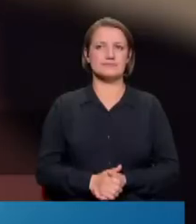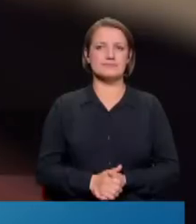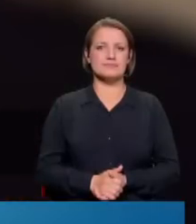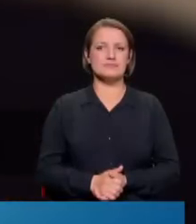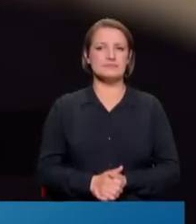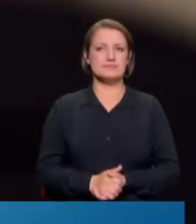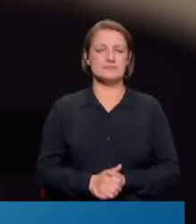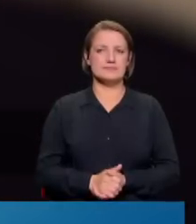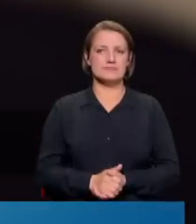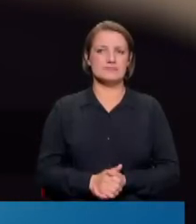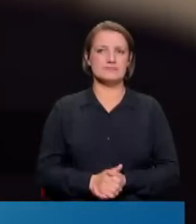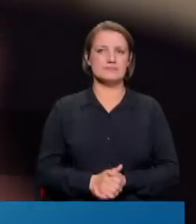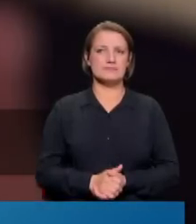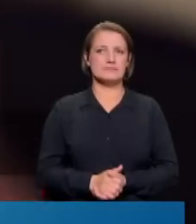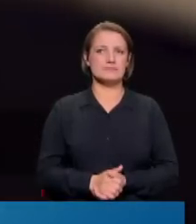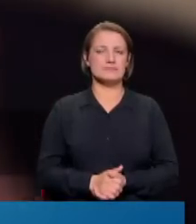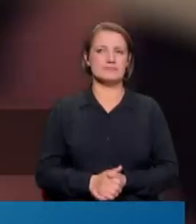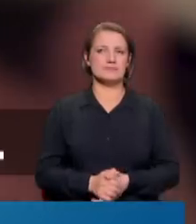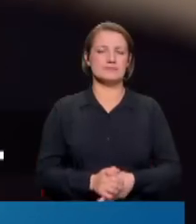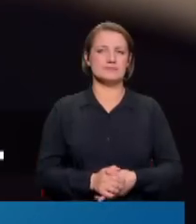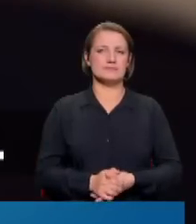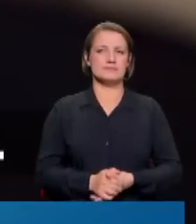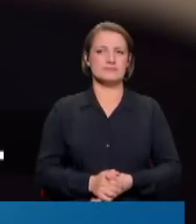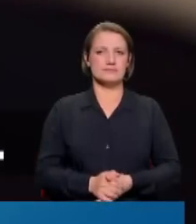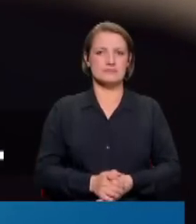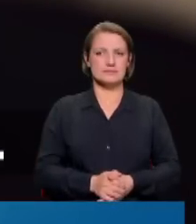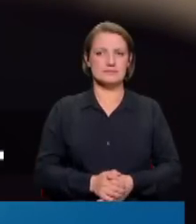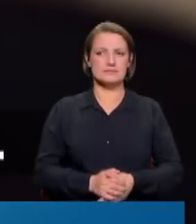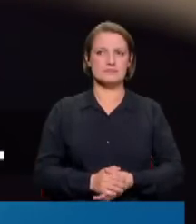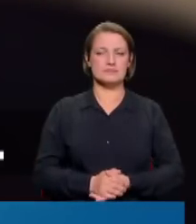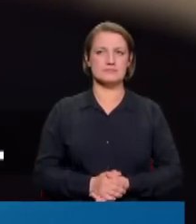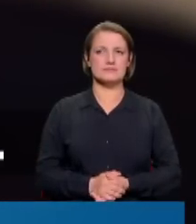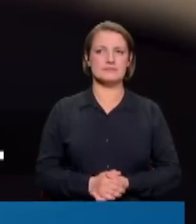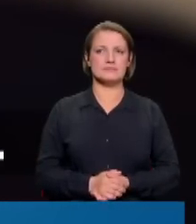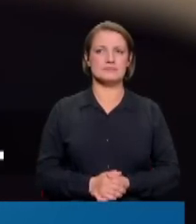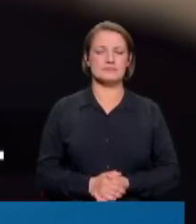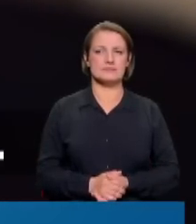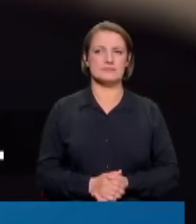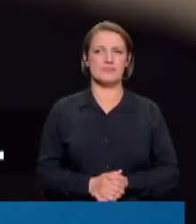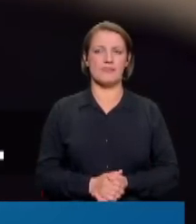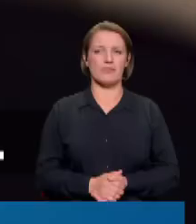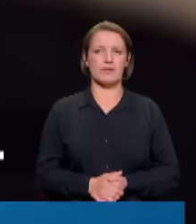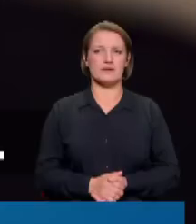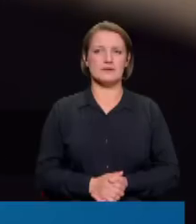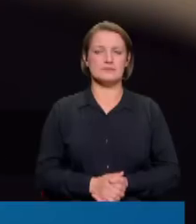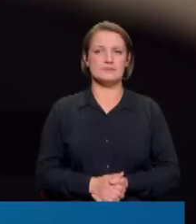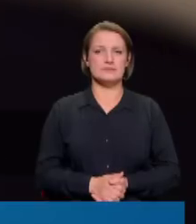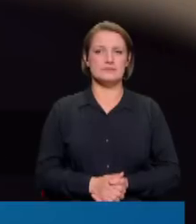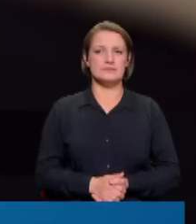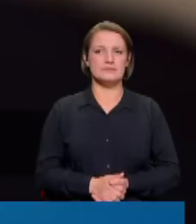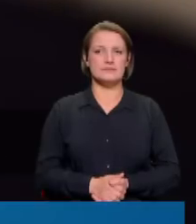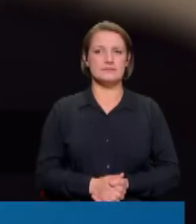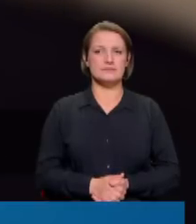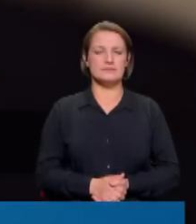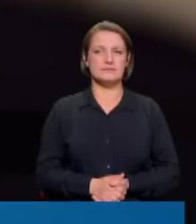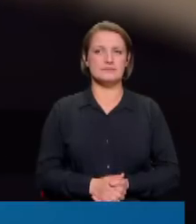bir an önce barışı sağlayın bir an önce bu adımları atın bu Netanyahu siyasetinin bir geleceği